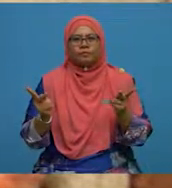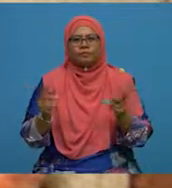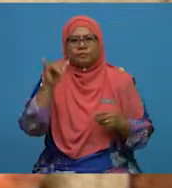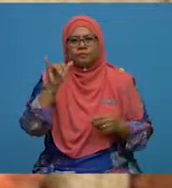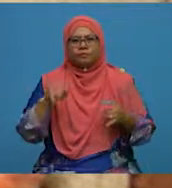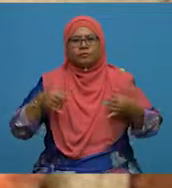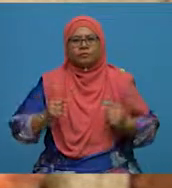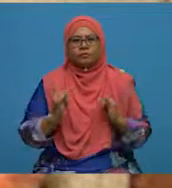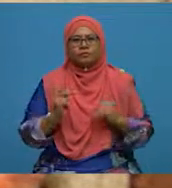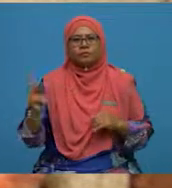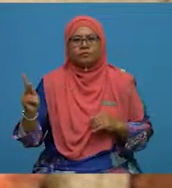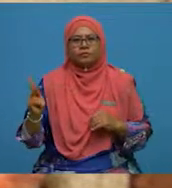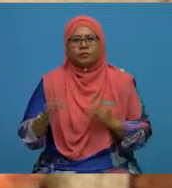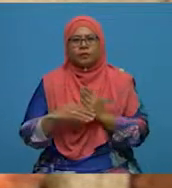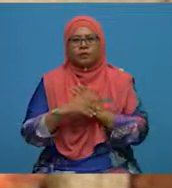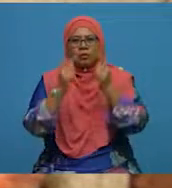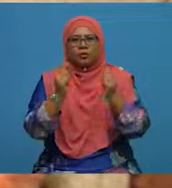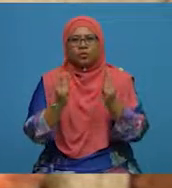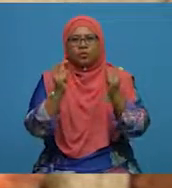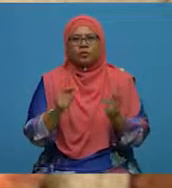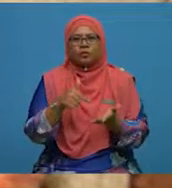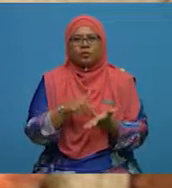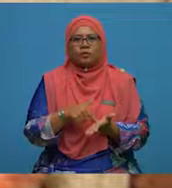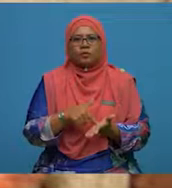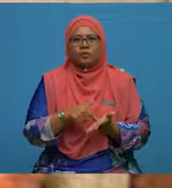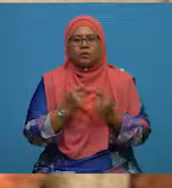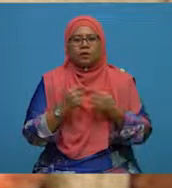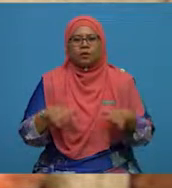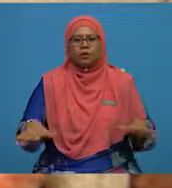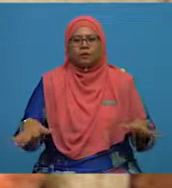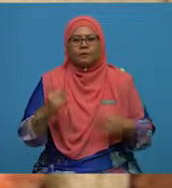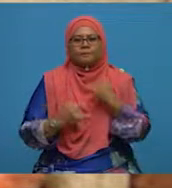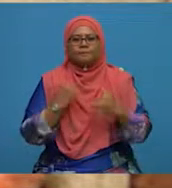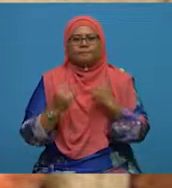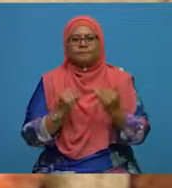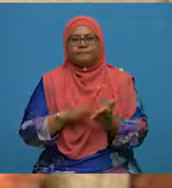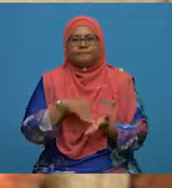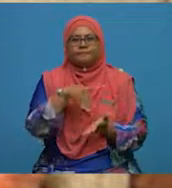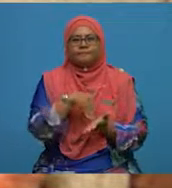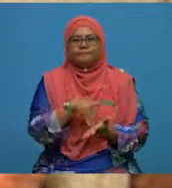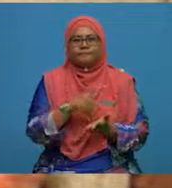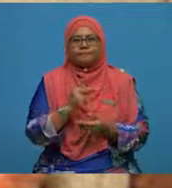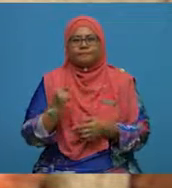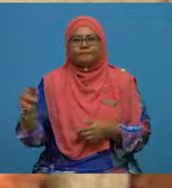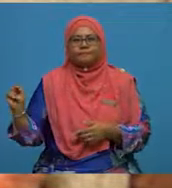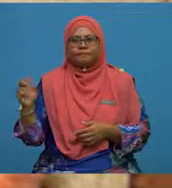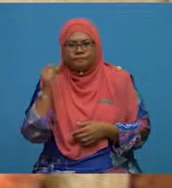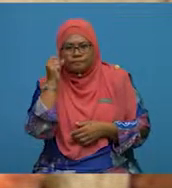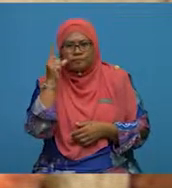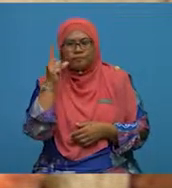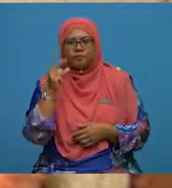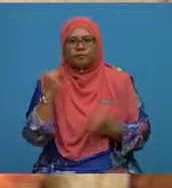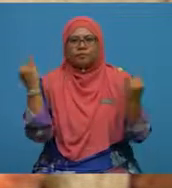kempen-kempen yang dijalankan oleh tokoh-tokoh ini telah berjaya membangkitkan